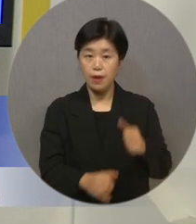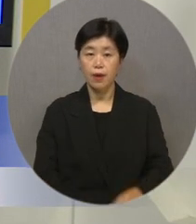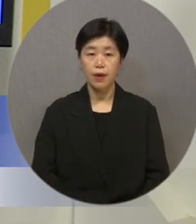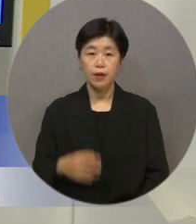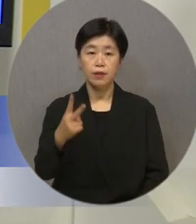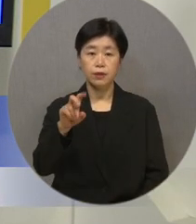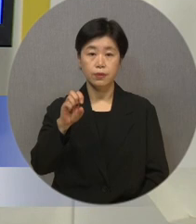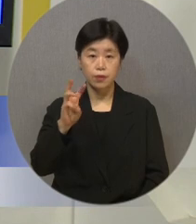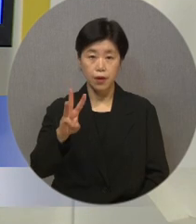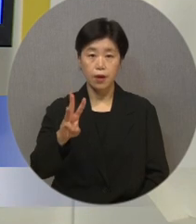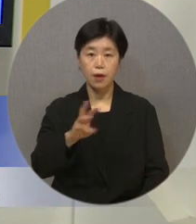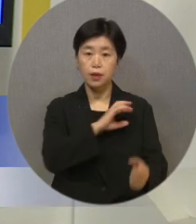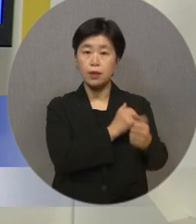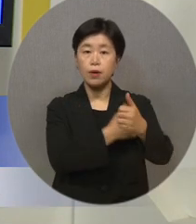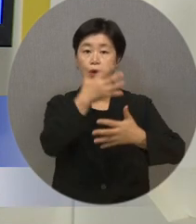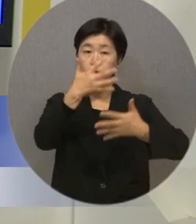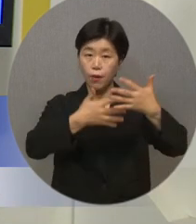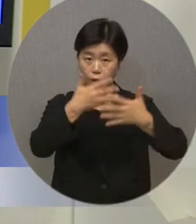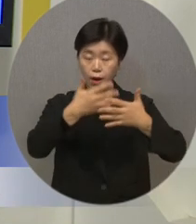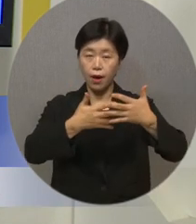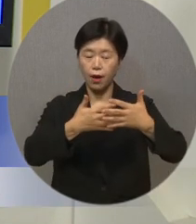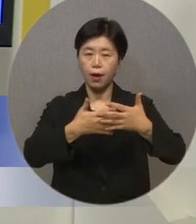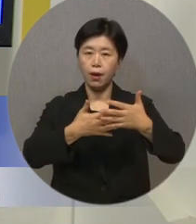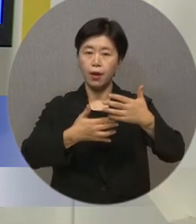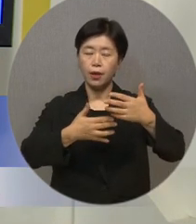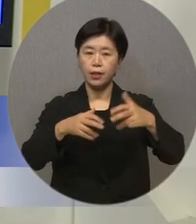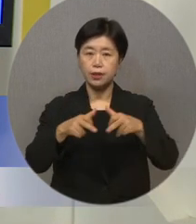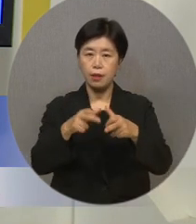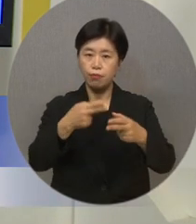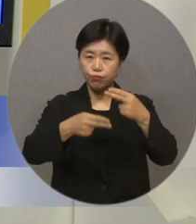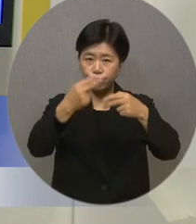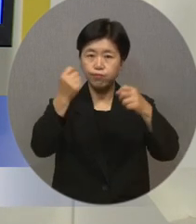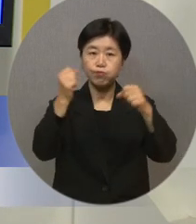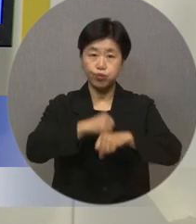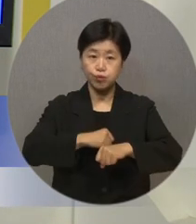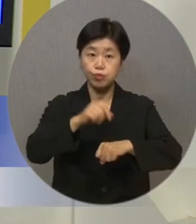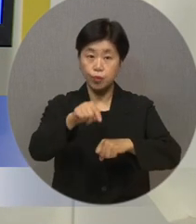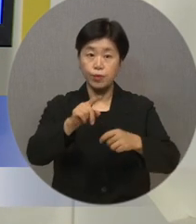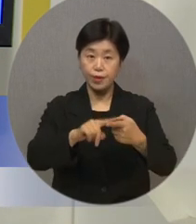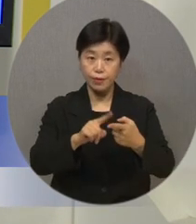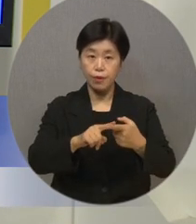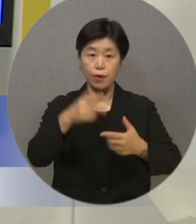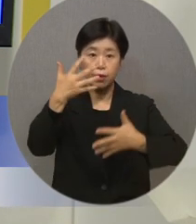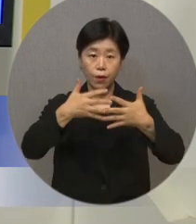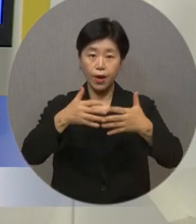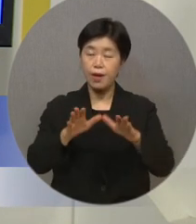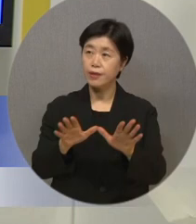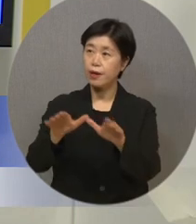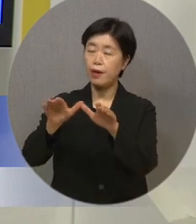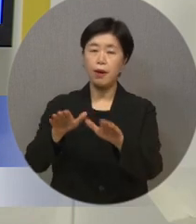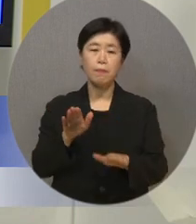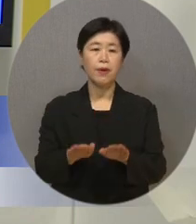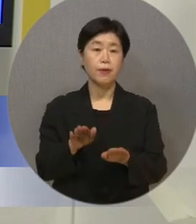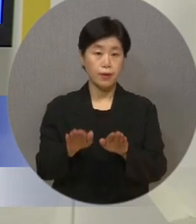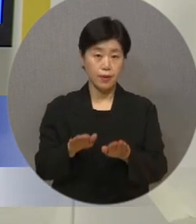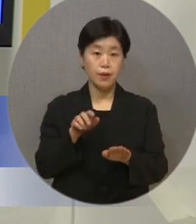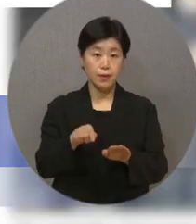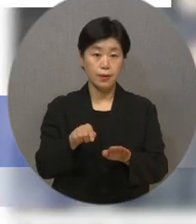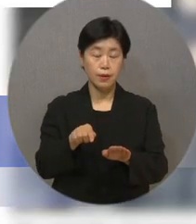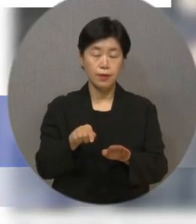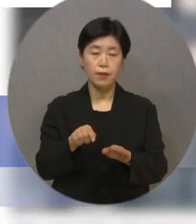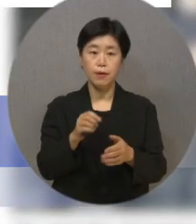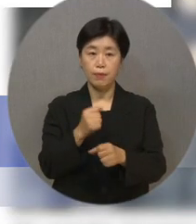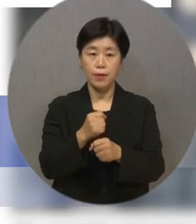2023 인권영화 배리어프리 버전 제작 프로젝트의 일환으로 영화 나라라 펭귄을 베리어프리 버전으로